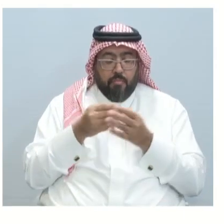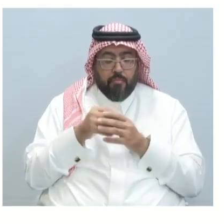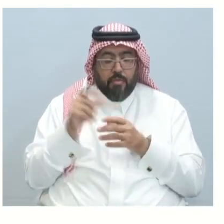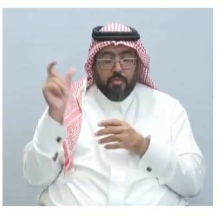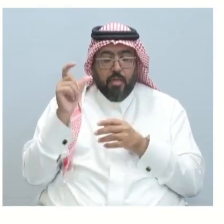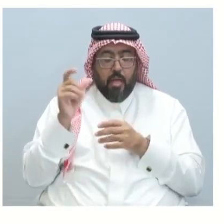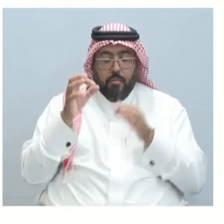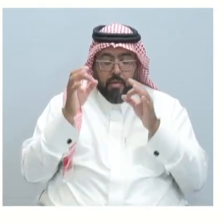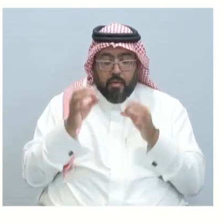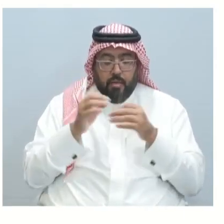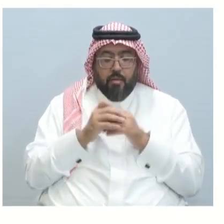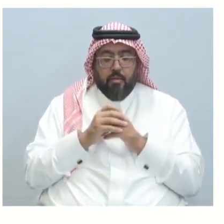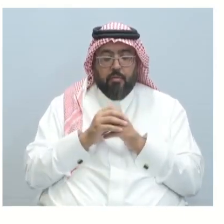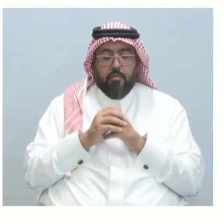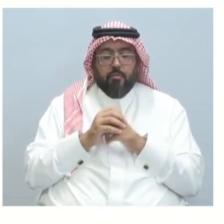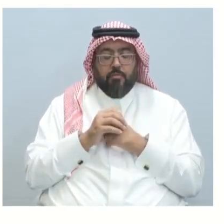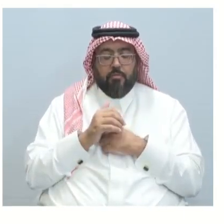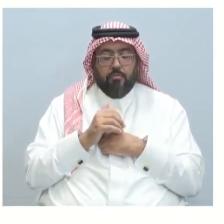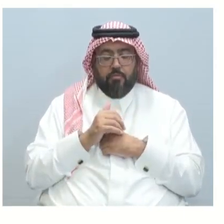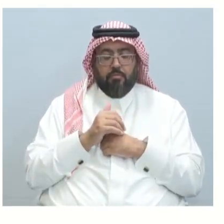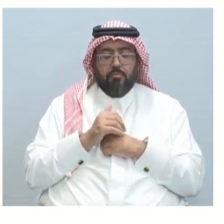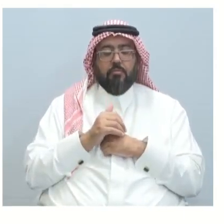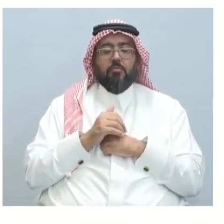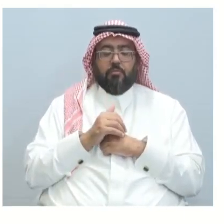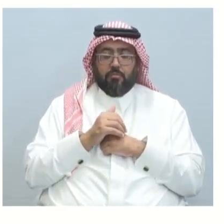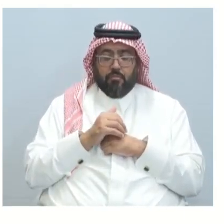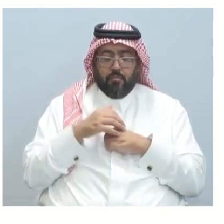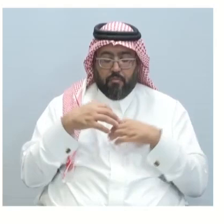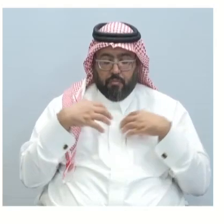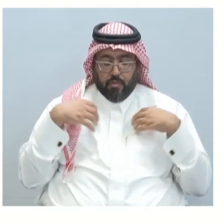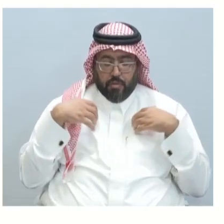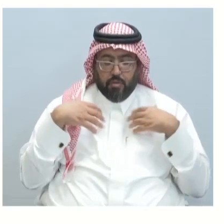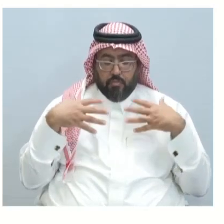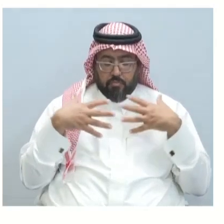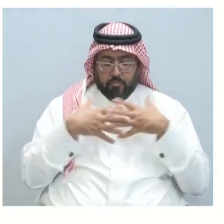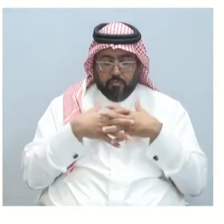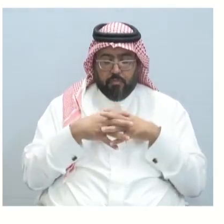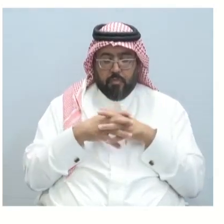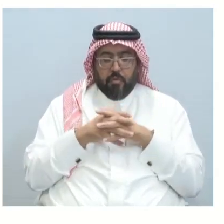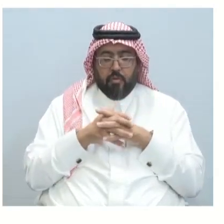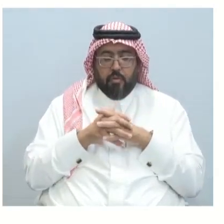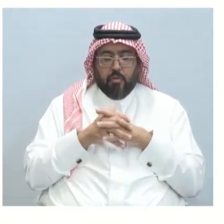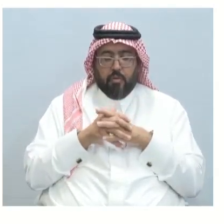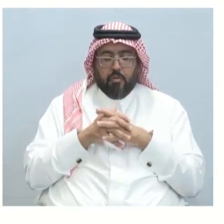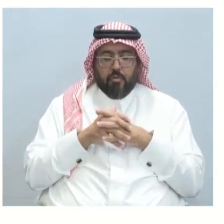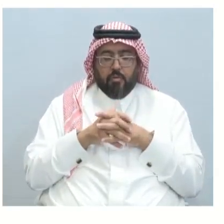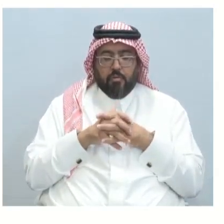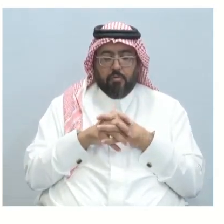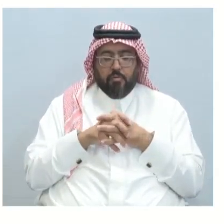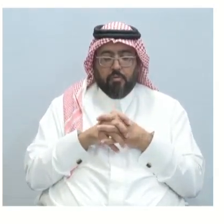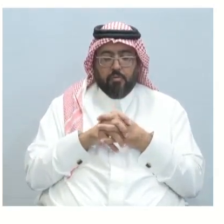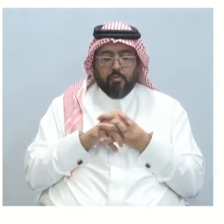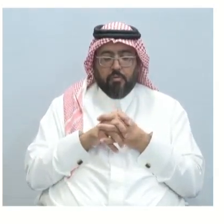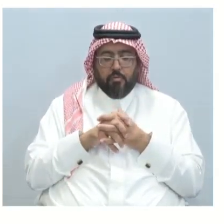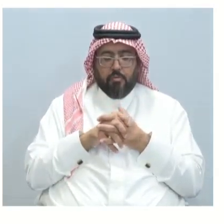الاسلام حريص على على على ان تكون هناك سعاده وان تتحقق هذه السعاده كذلك يتحقق